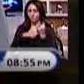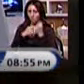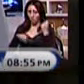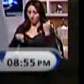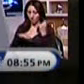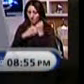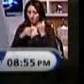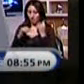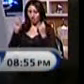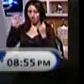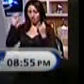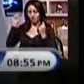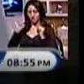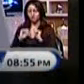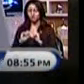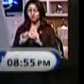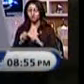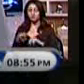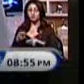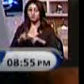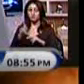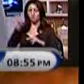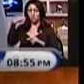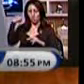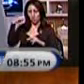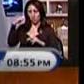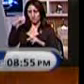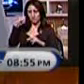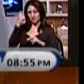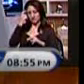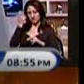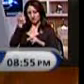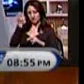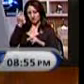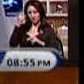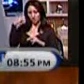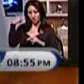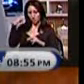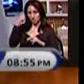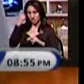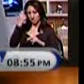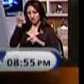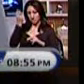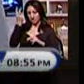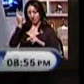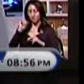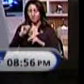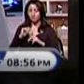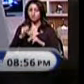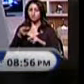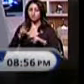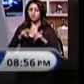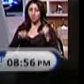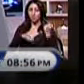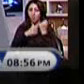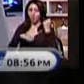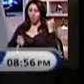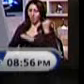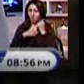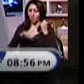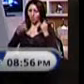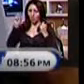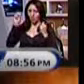الموضوع. المشكلة إن السيد علاء فيما قدامنا حتى في وقفة دلوقتي منذ قليل كانت أمام دار الأوبرا المصرية من